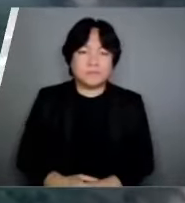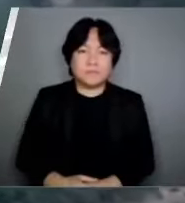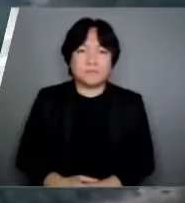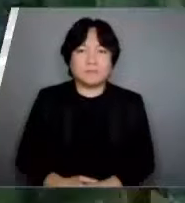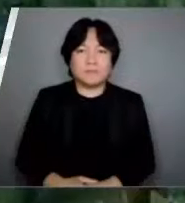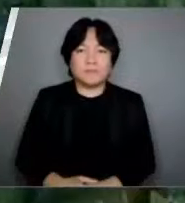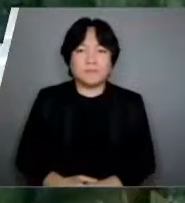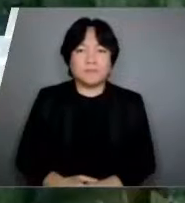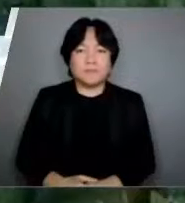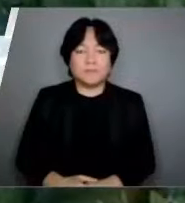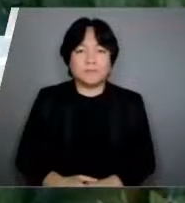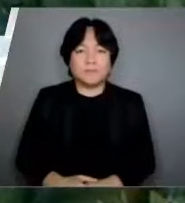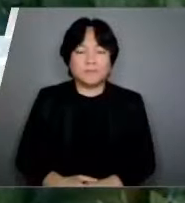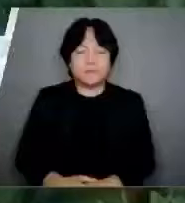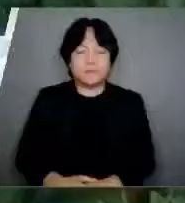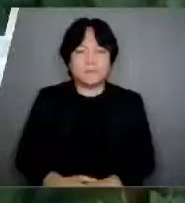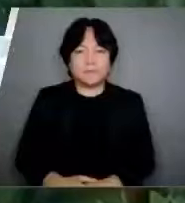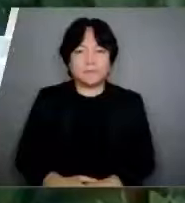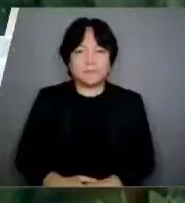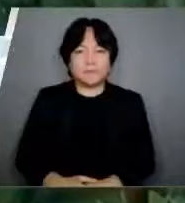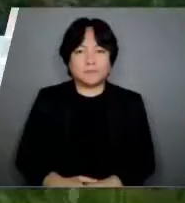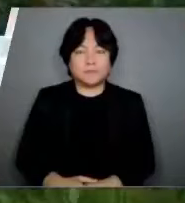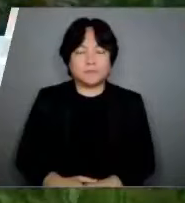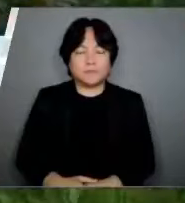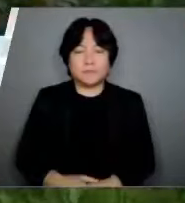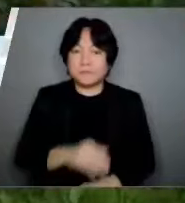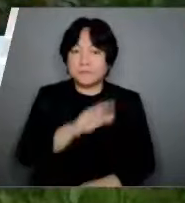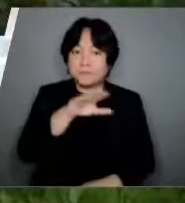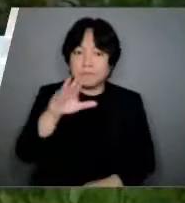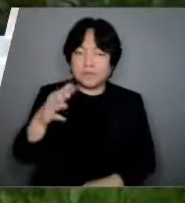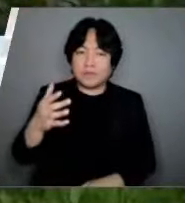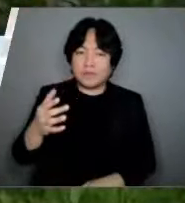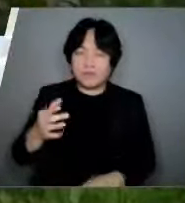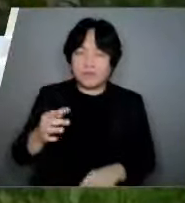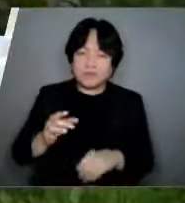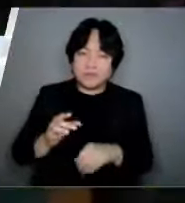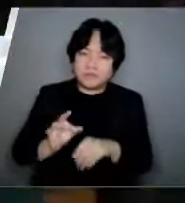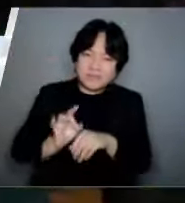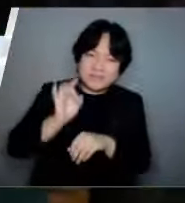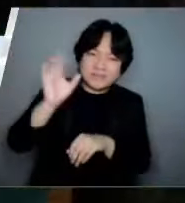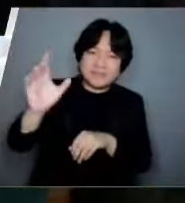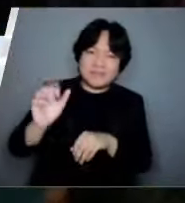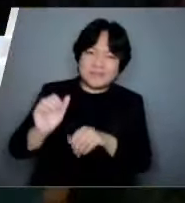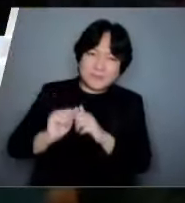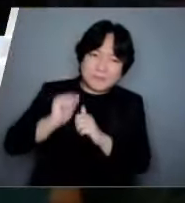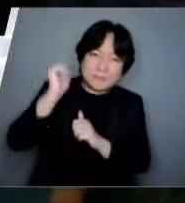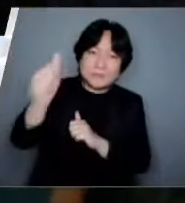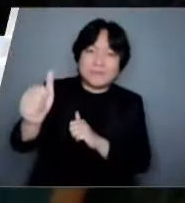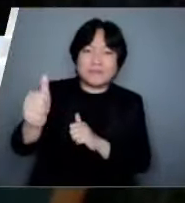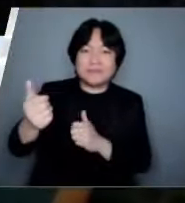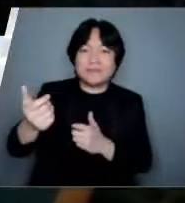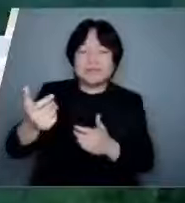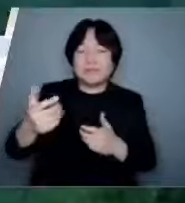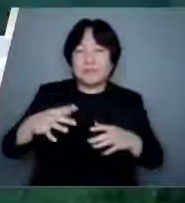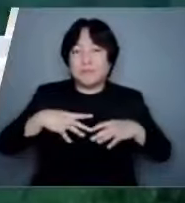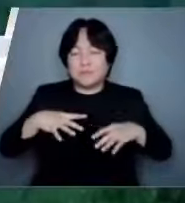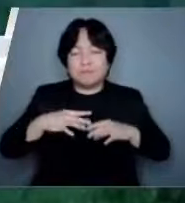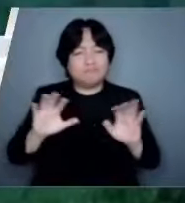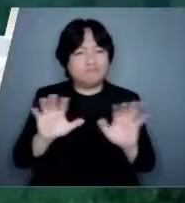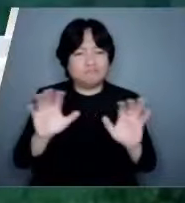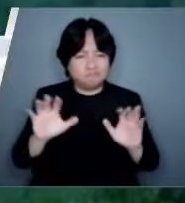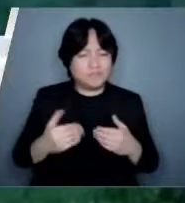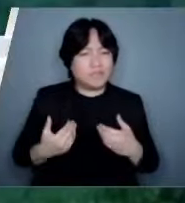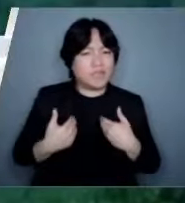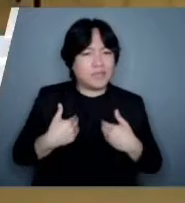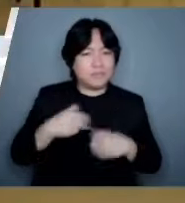Santos Hindi na kailangang magpakalayo para mag-relax ngayong long weekend maraming pasyalang 1 hour drive lang mula sa